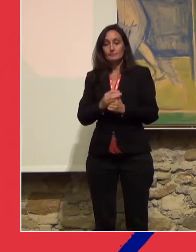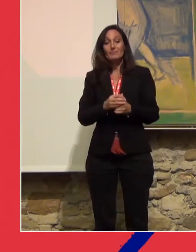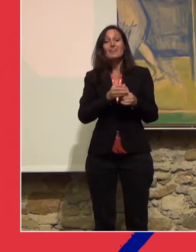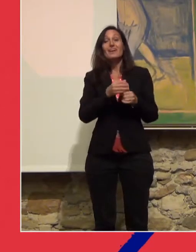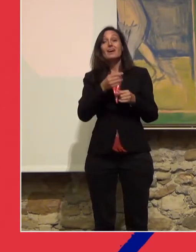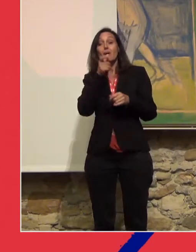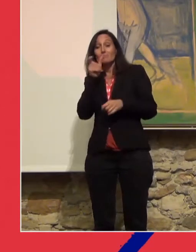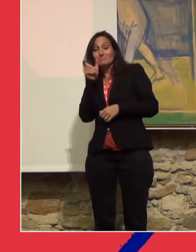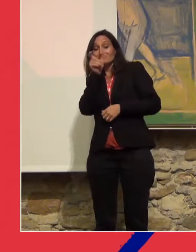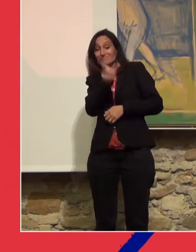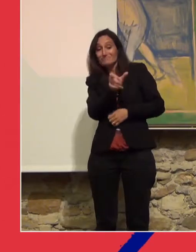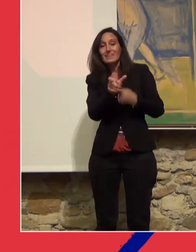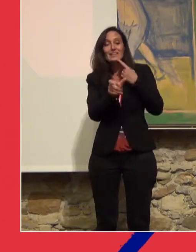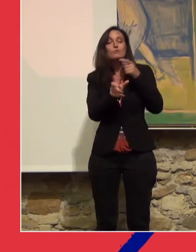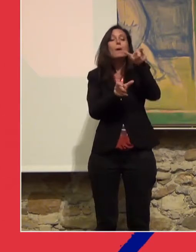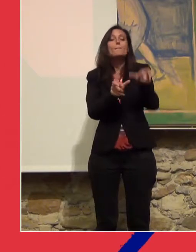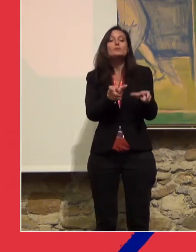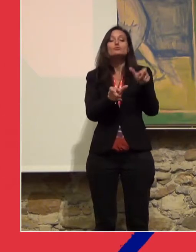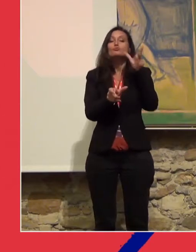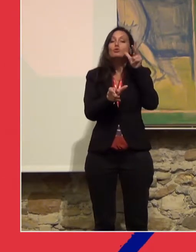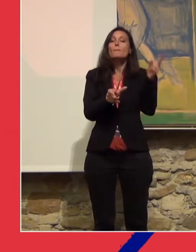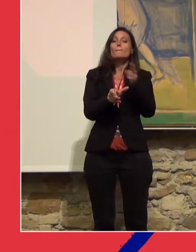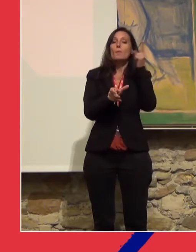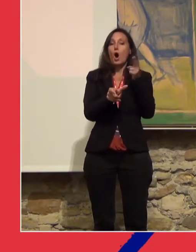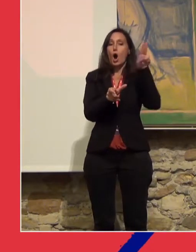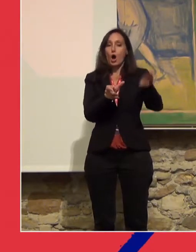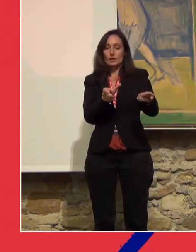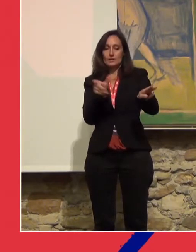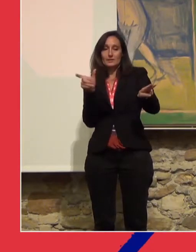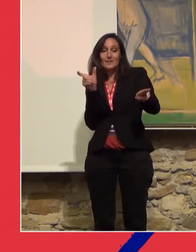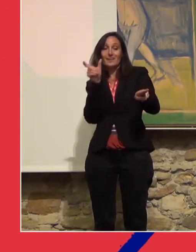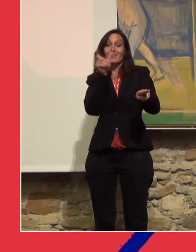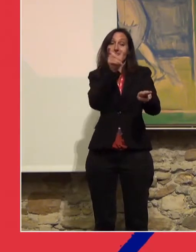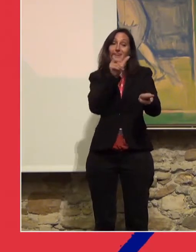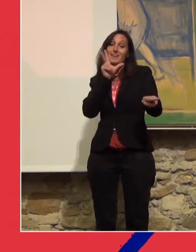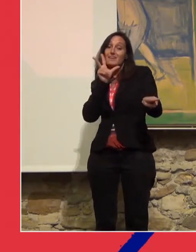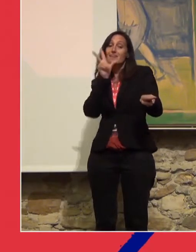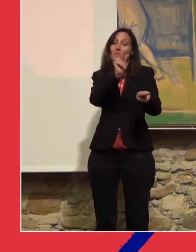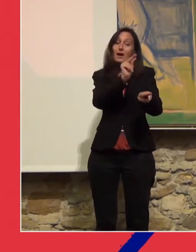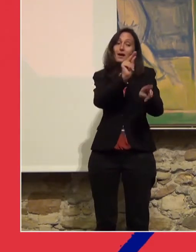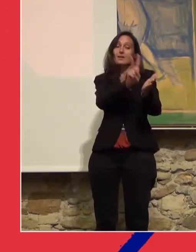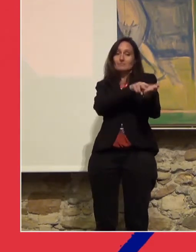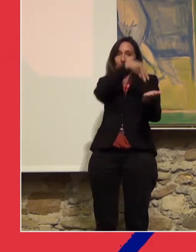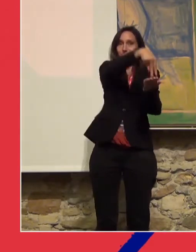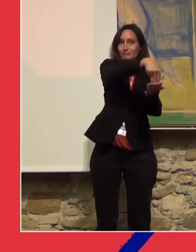paese, che attende ancora di potersi rialzare.